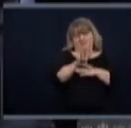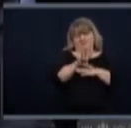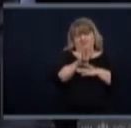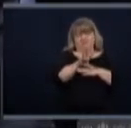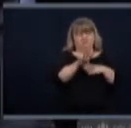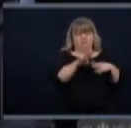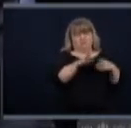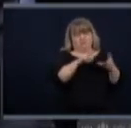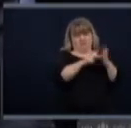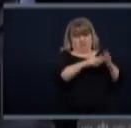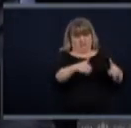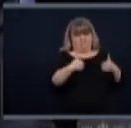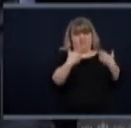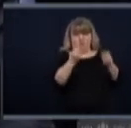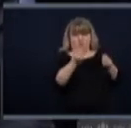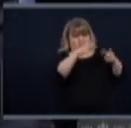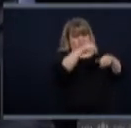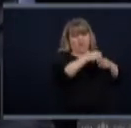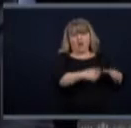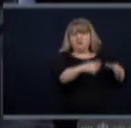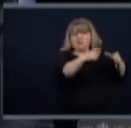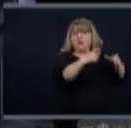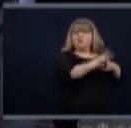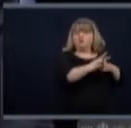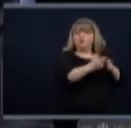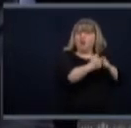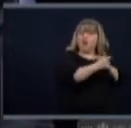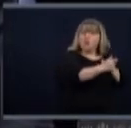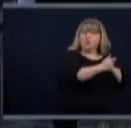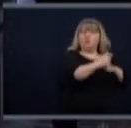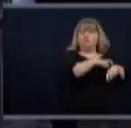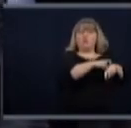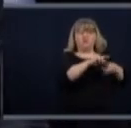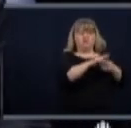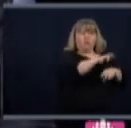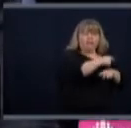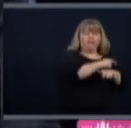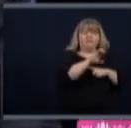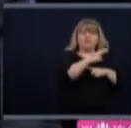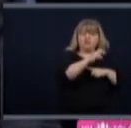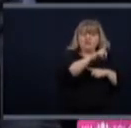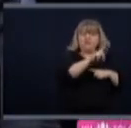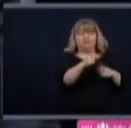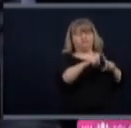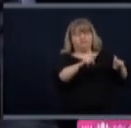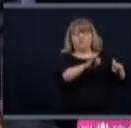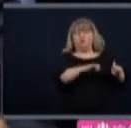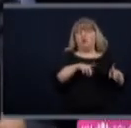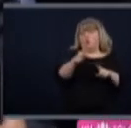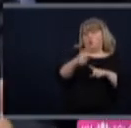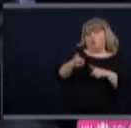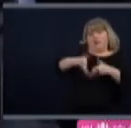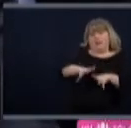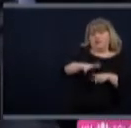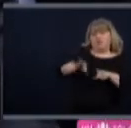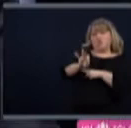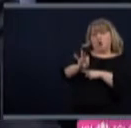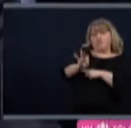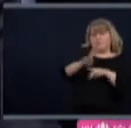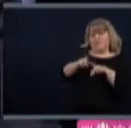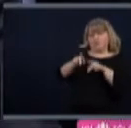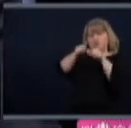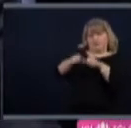dans des résidences où on donne des soins de longue durée, puis il y en a 9 où ce sont des personnes qui vivaient à leur